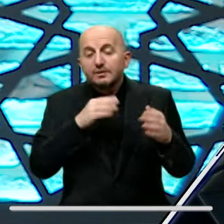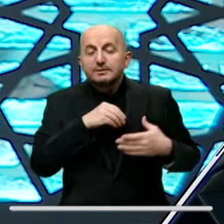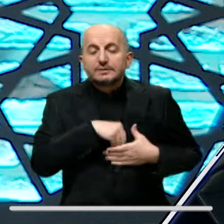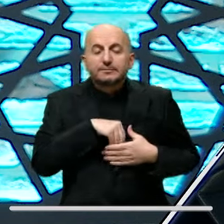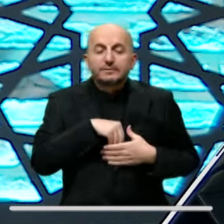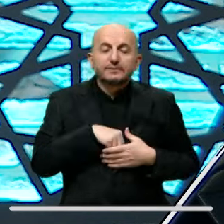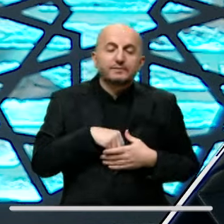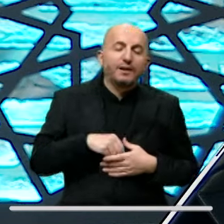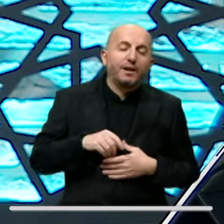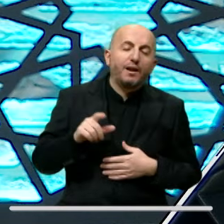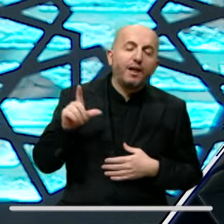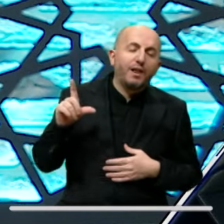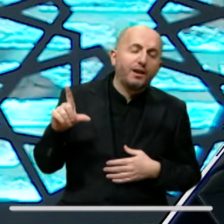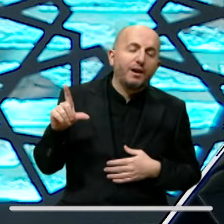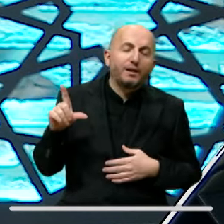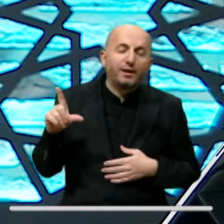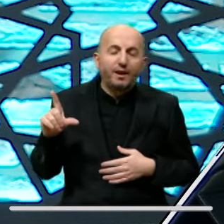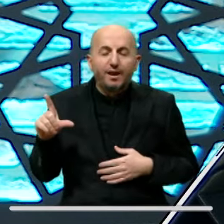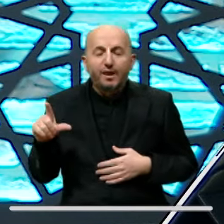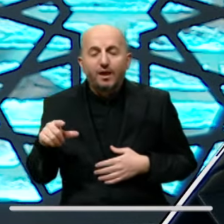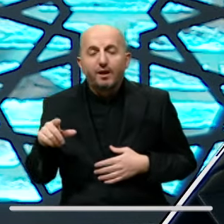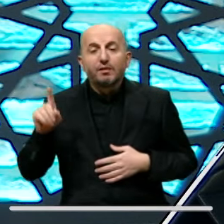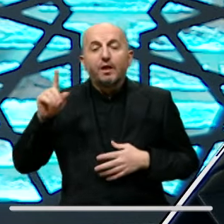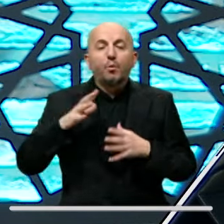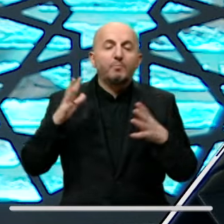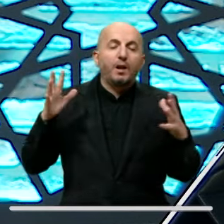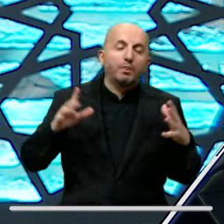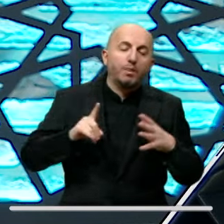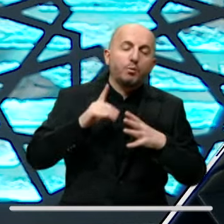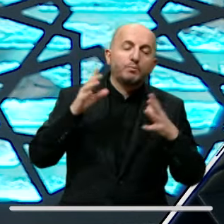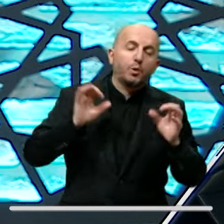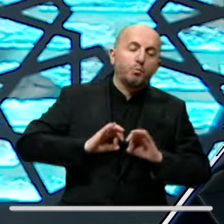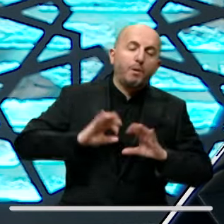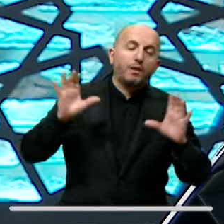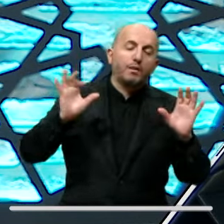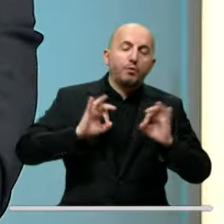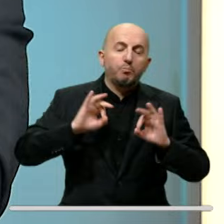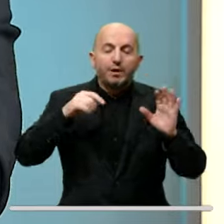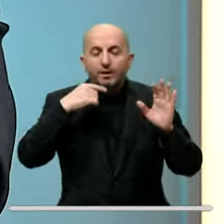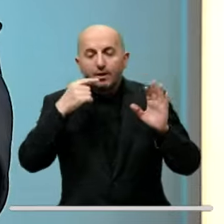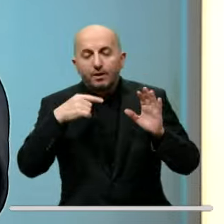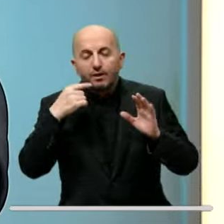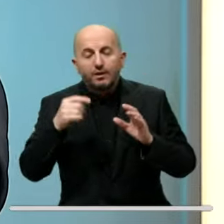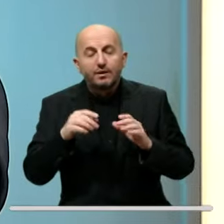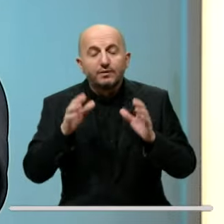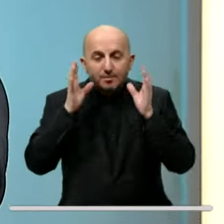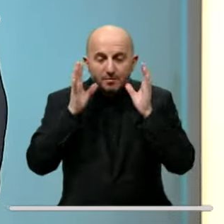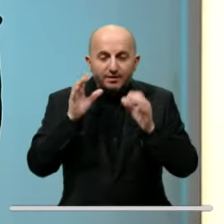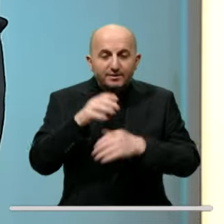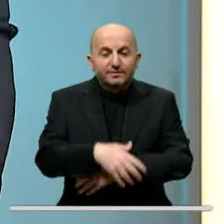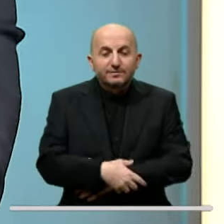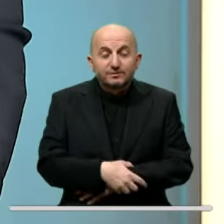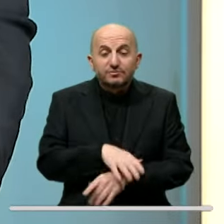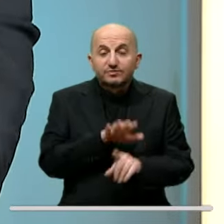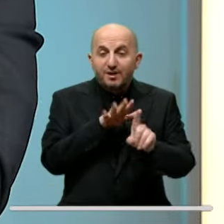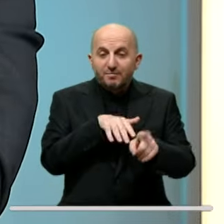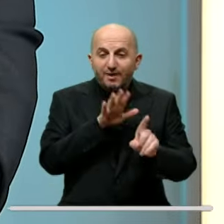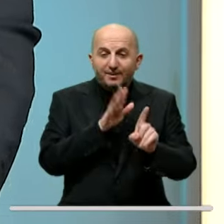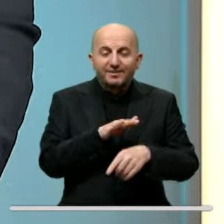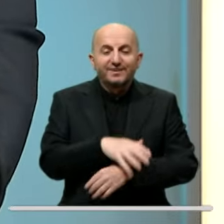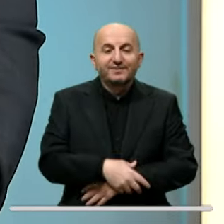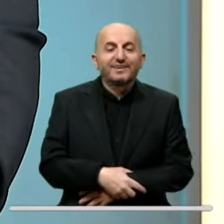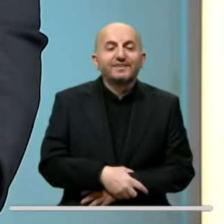İçimizden mesela kelime-i tevhid getirsek, tekbir getirsek, Sübhanallah desek ne olur? Namaz esnasında. Aynen hocam. Cemaatte kılarken.